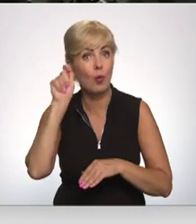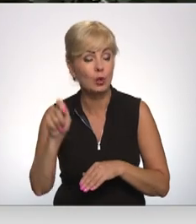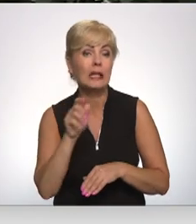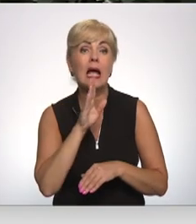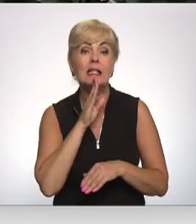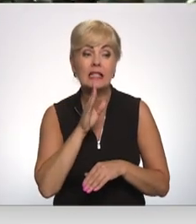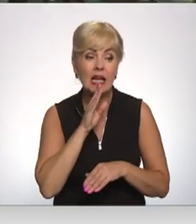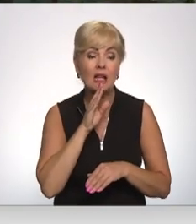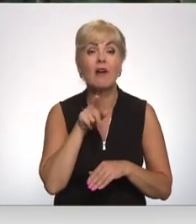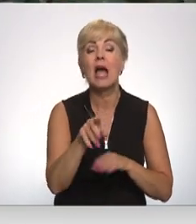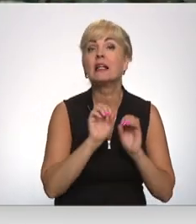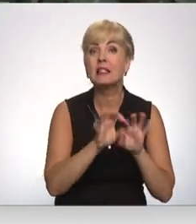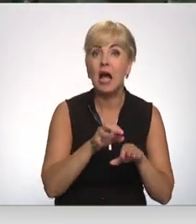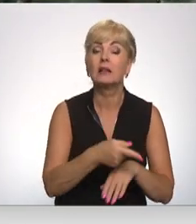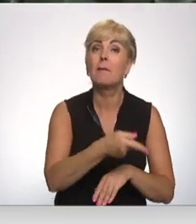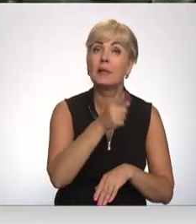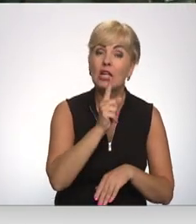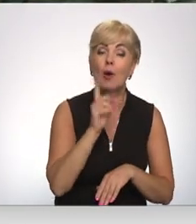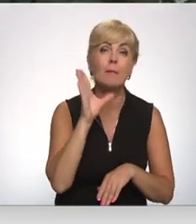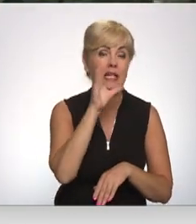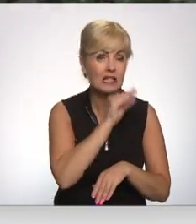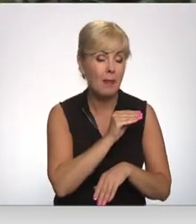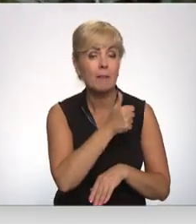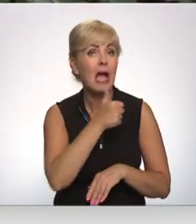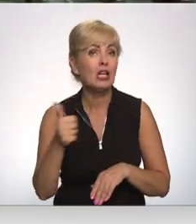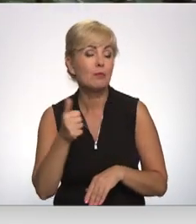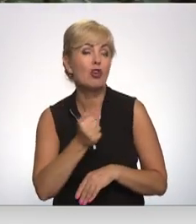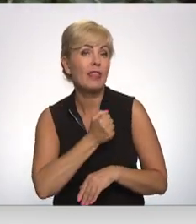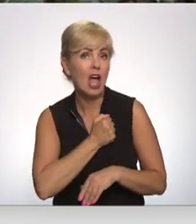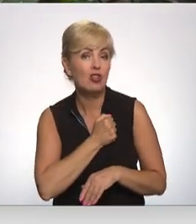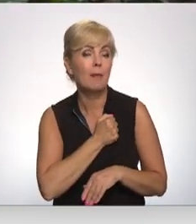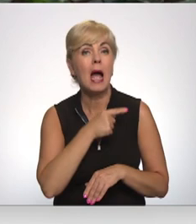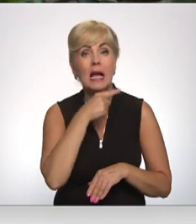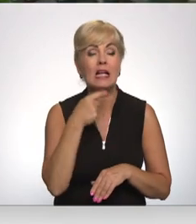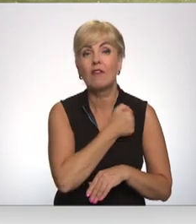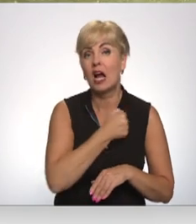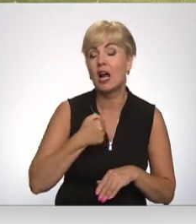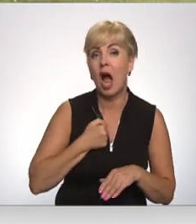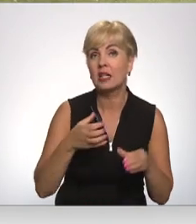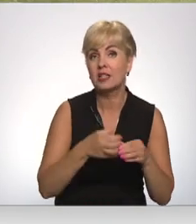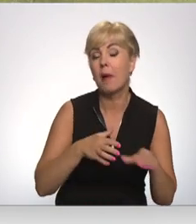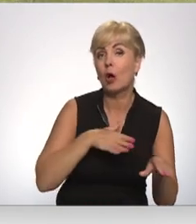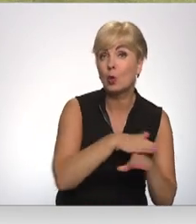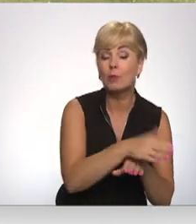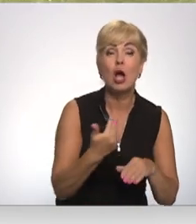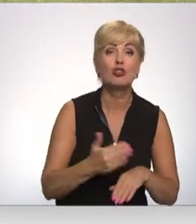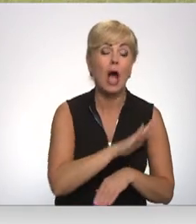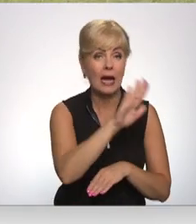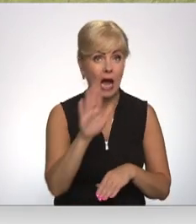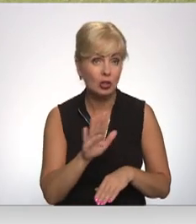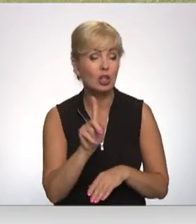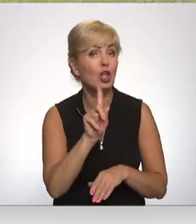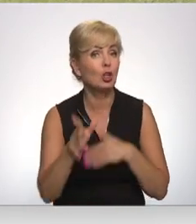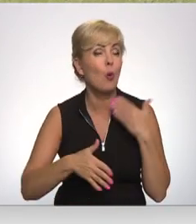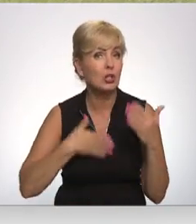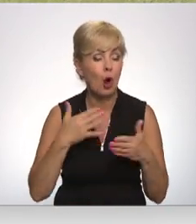Sieviete RTV stāsta brīdinājumu par iespējamiem īpaši nežēlīgiem Krievu karaspēku uzbrukumiem šajās dienās radījuši